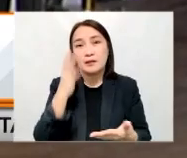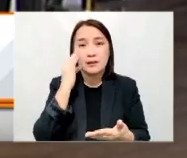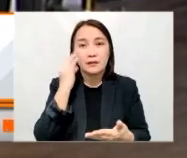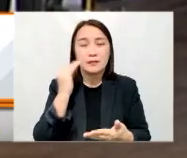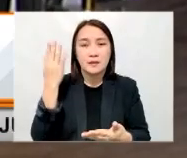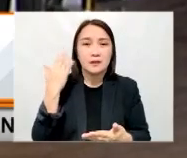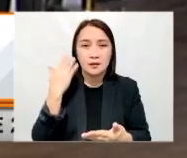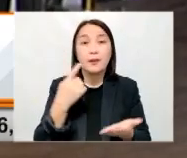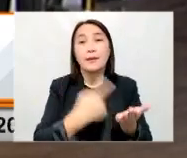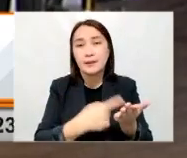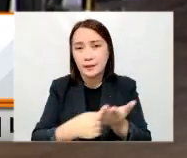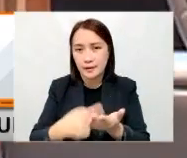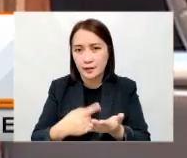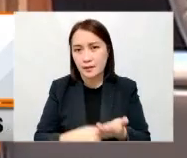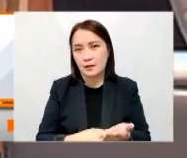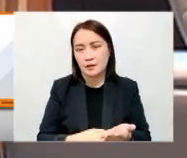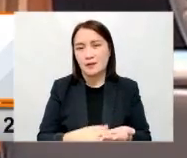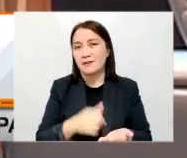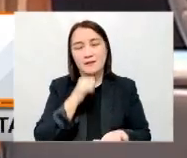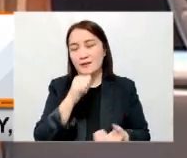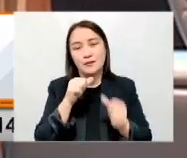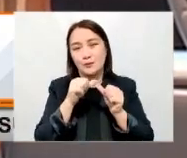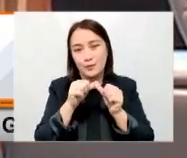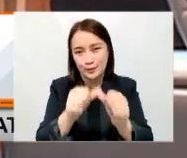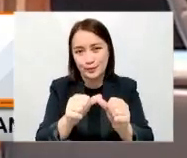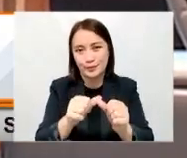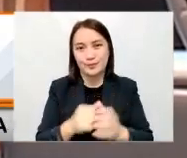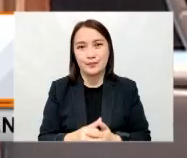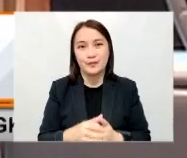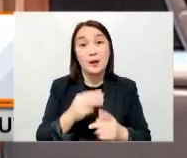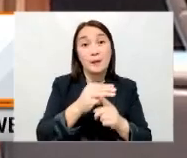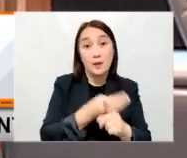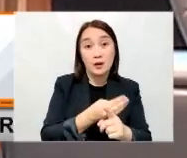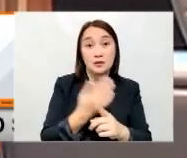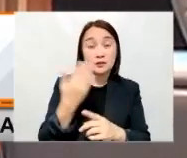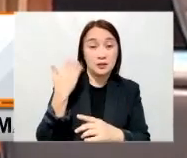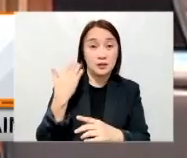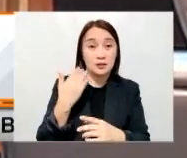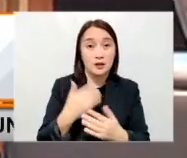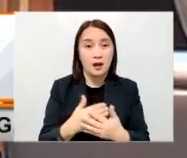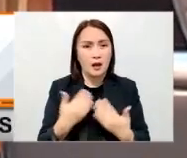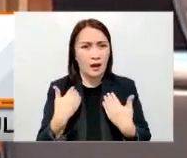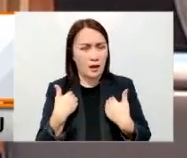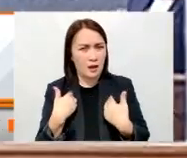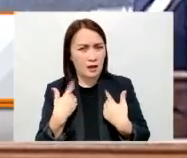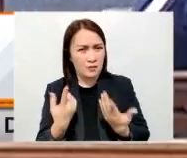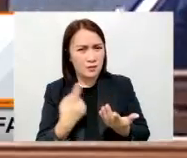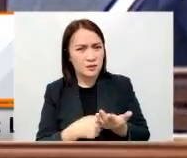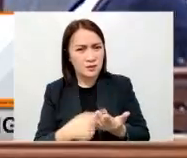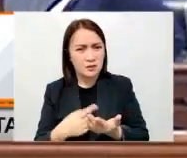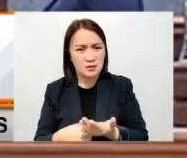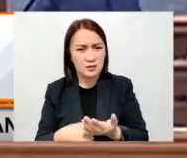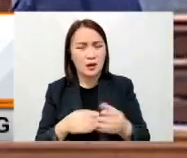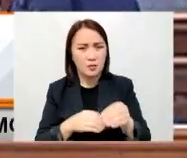pinag-usapan na ito, lalong hindi natutuloy. Nitong Marso, nagkaroon na rin ng alingasnga sa sinasabing muntik nang mawala kay Zubiri